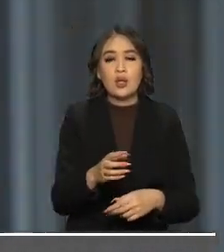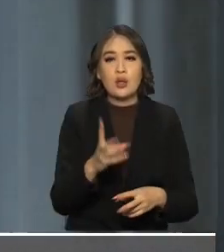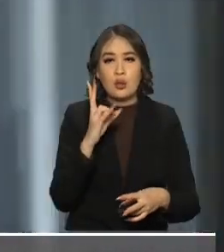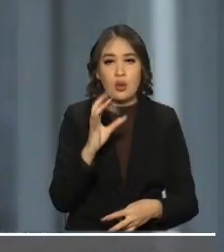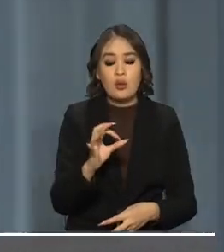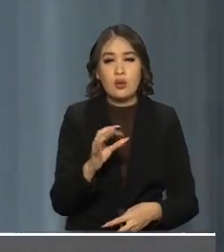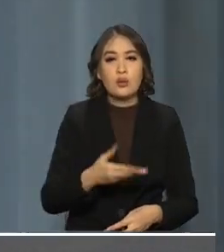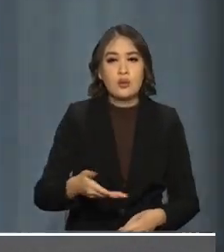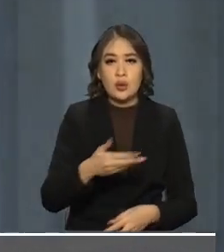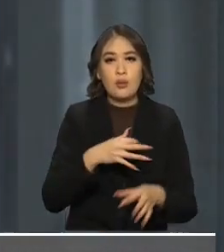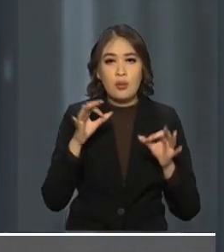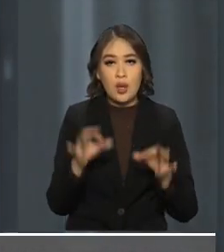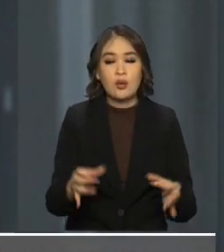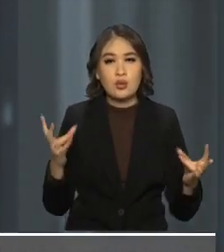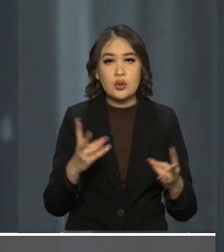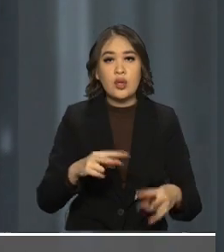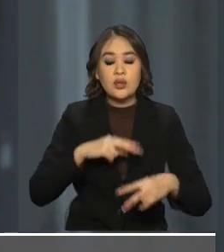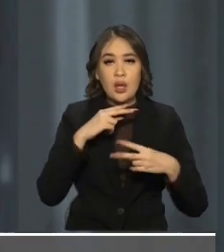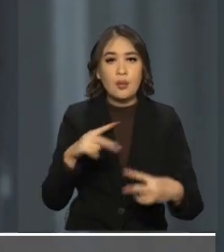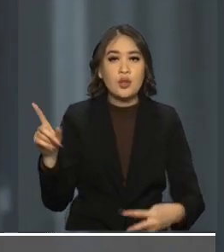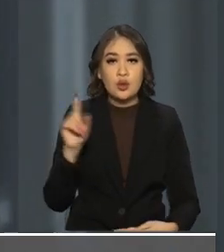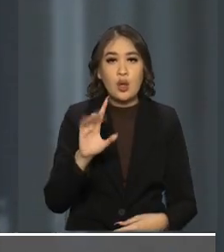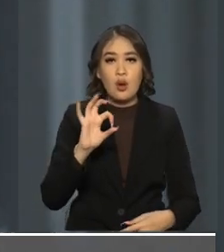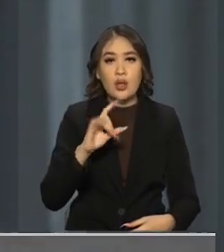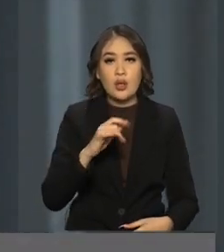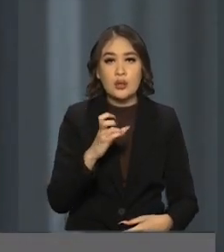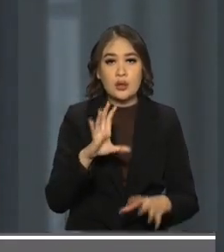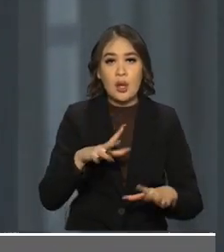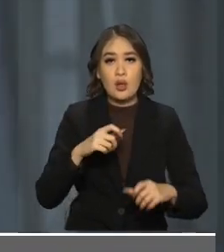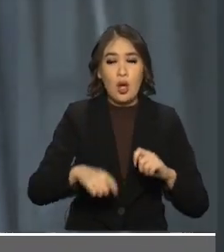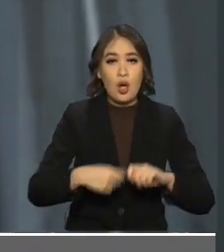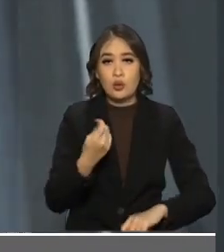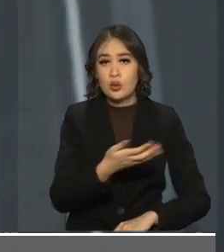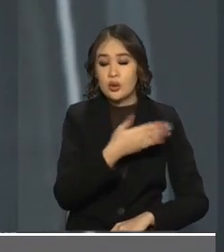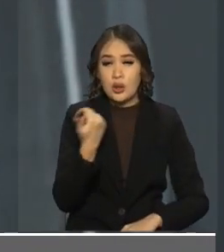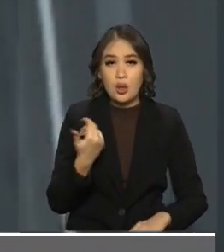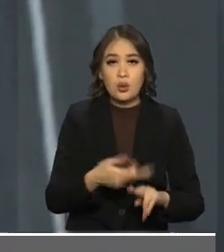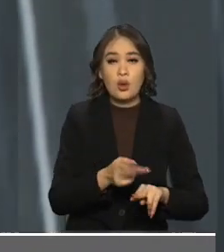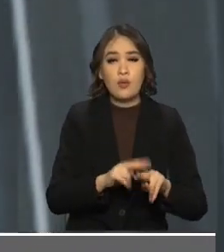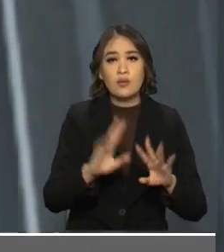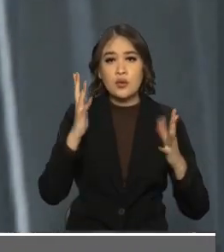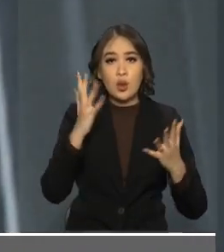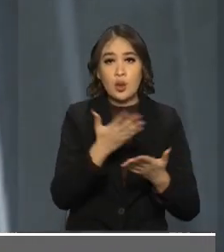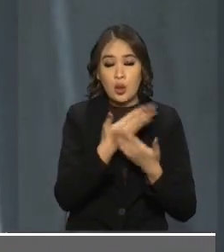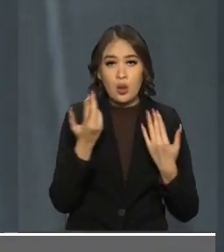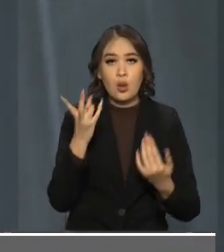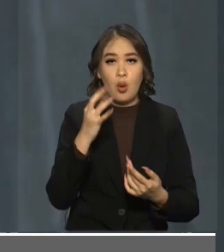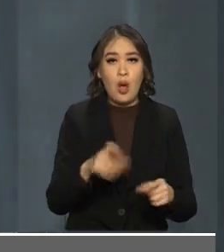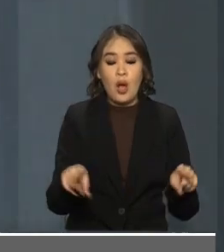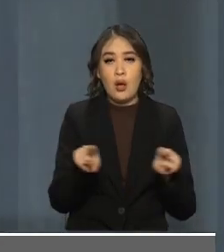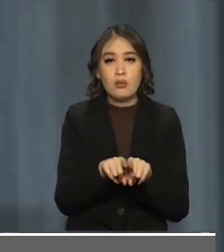мы же справедливости ради должны заметить, что если организация не нарушает в течение года, если у нее нет ни одного случая, да, то подобного